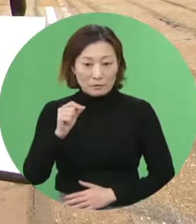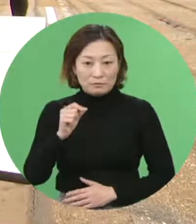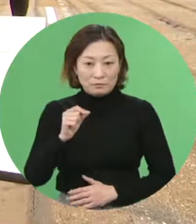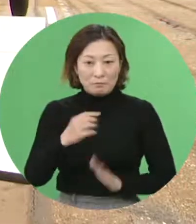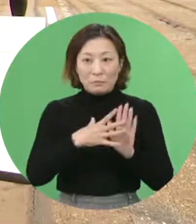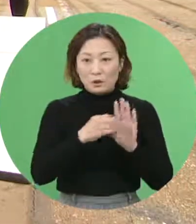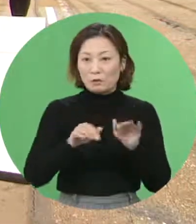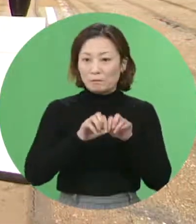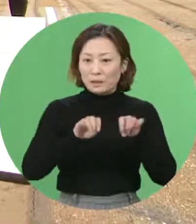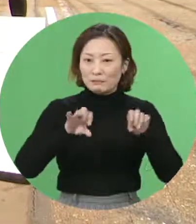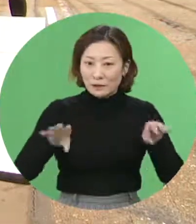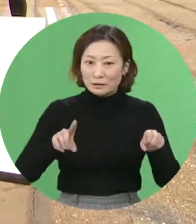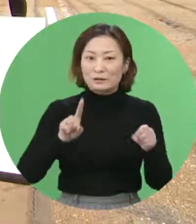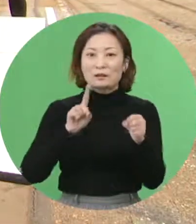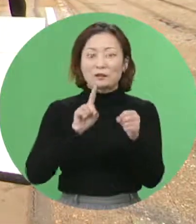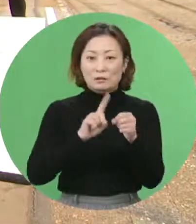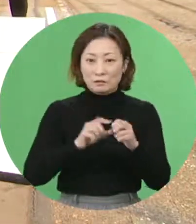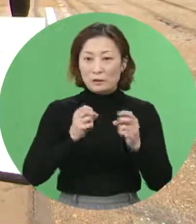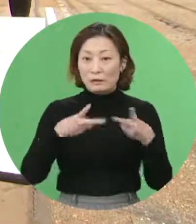という試みが始まりました。